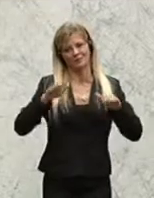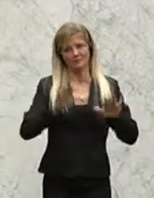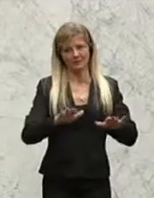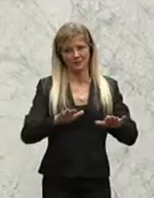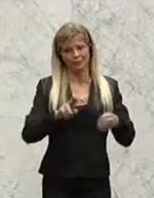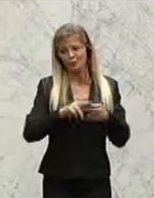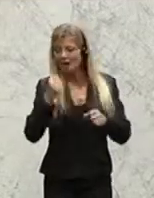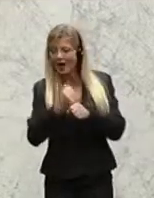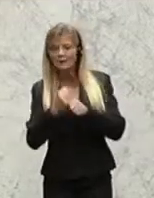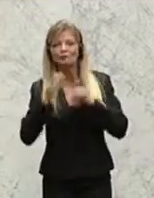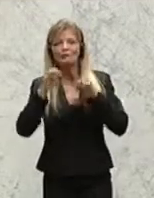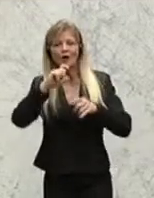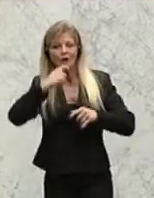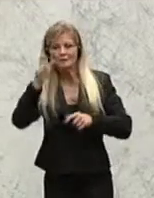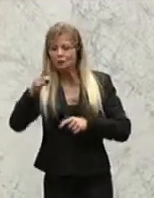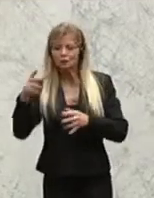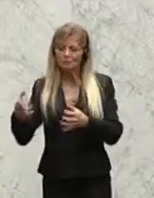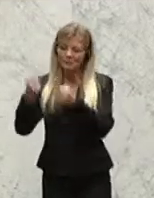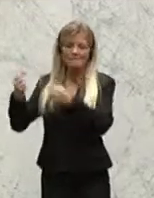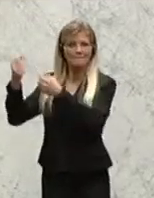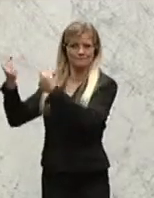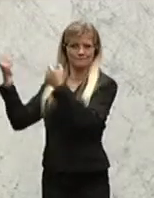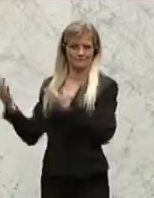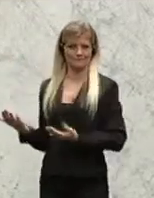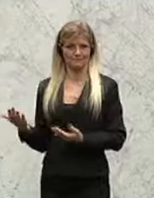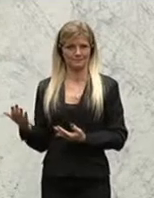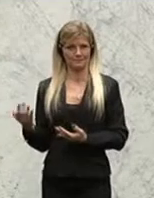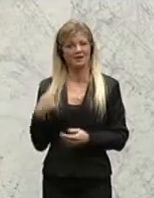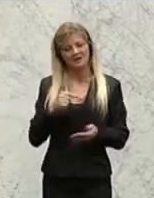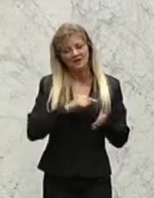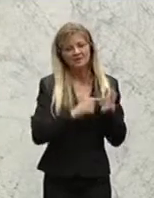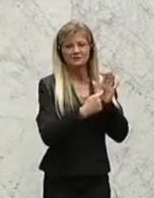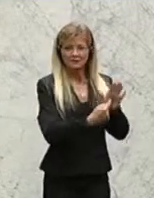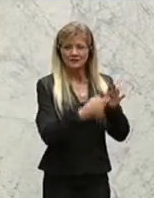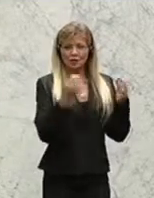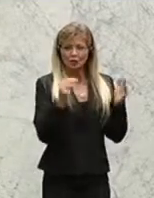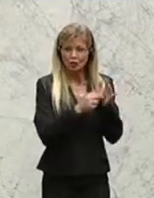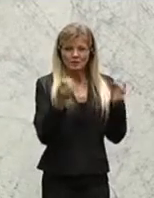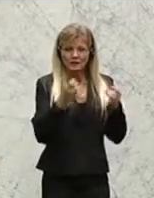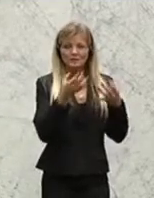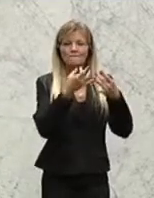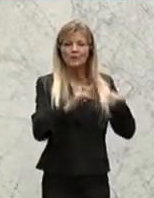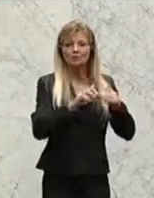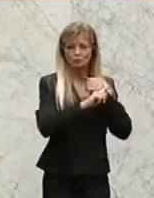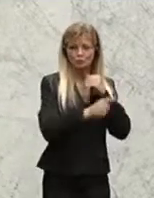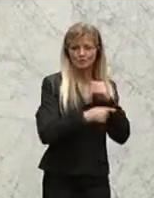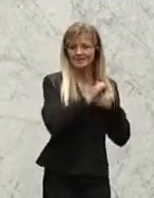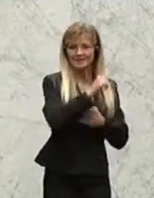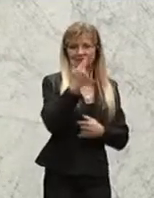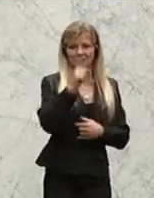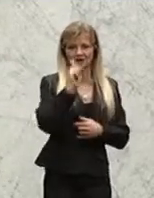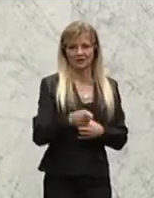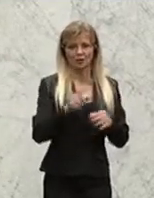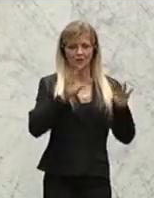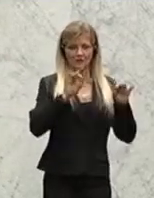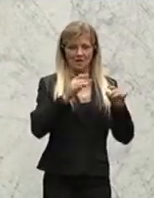Ältere geschaffen werden. Ich verweise darauf, dass das Pensionsbudget seit 2010 jedes Jahr im